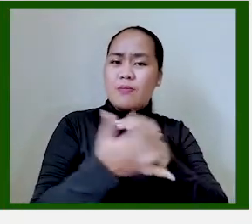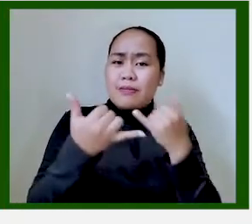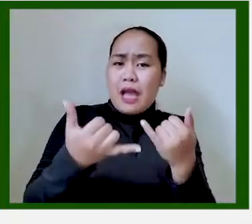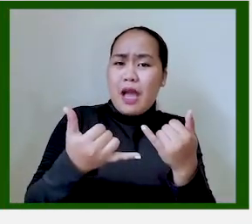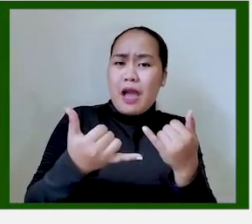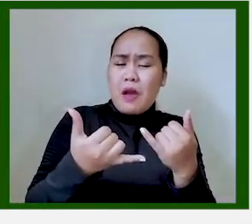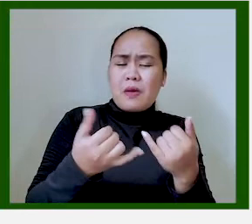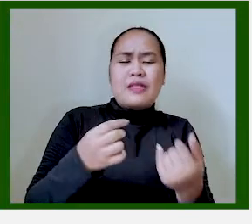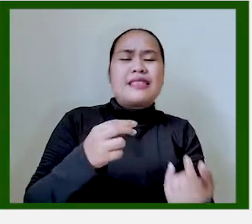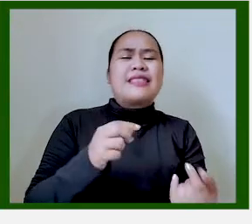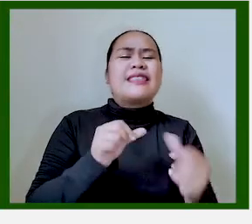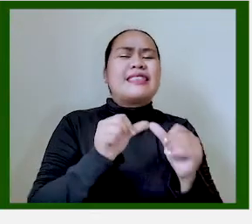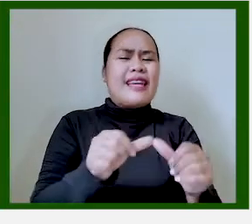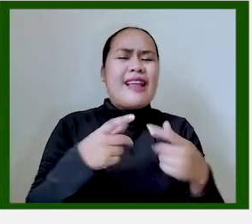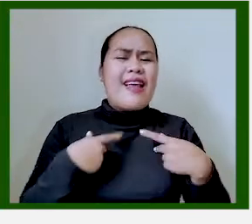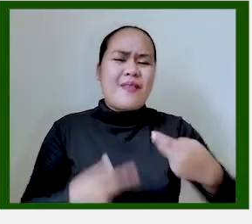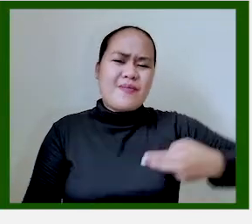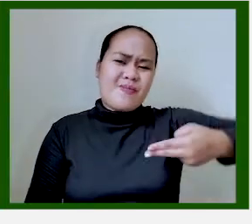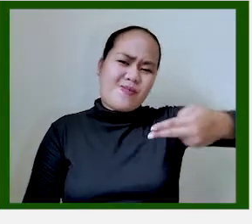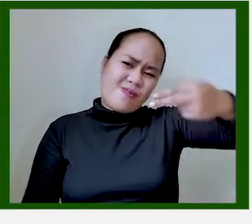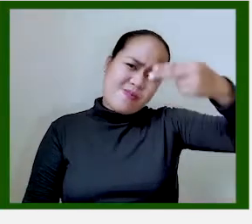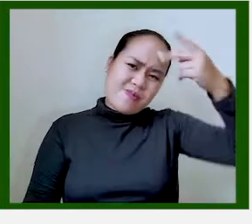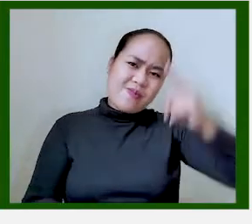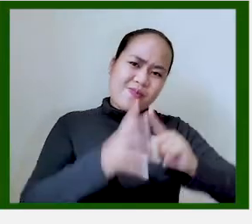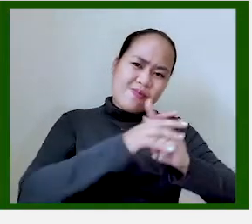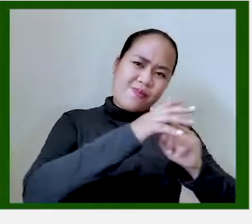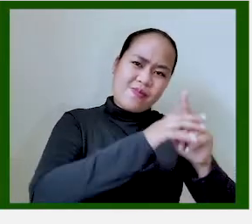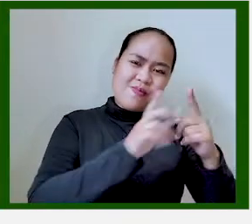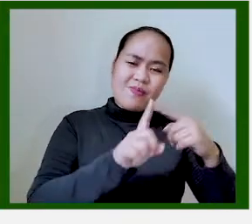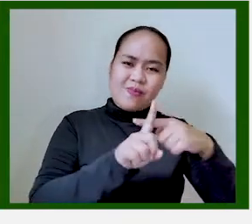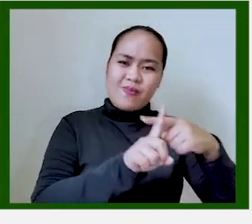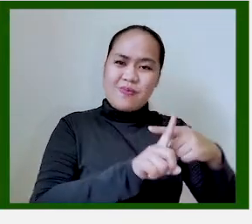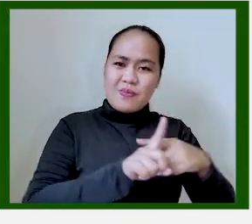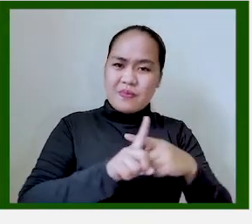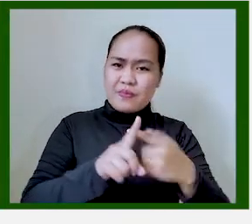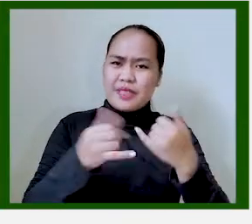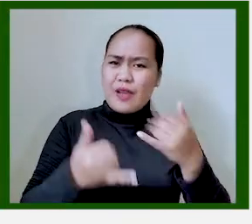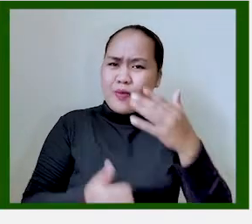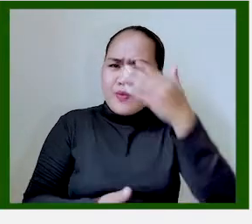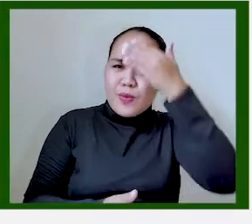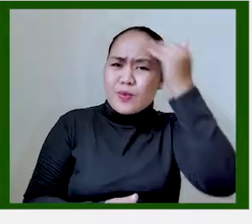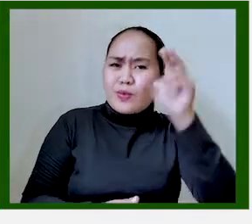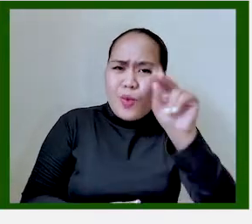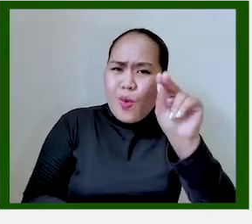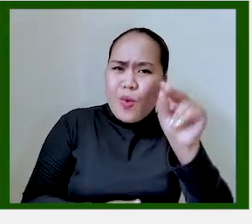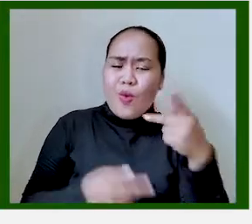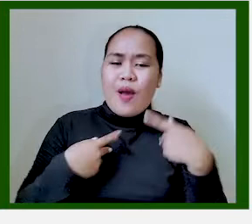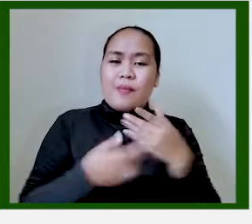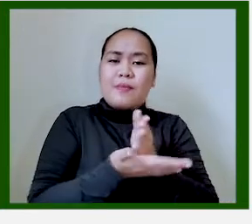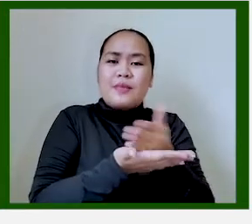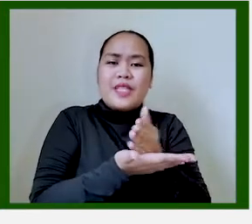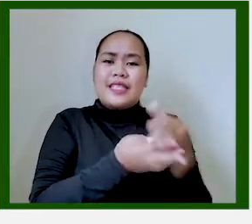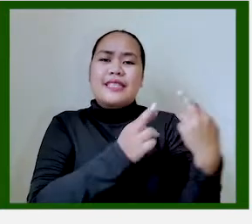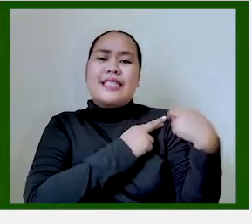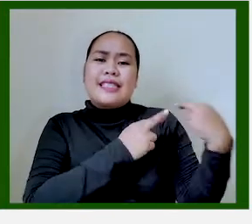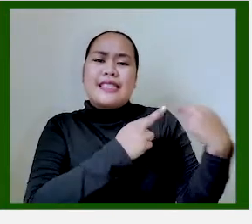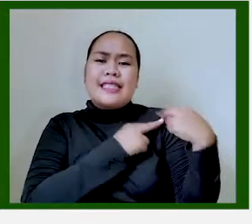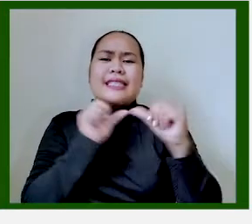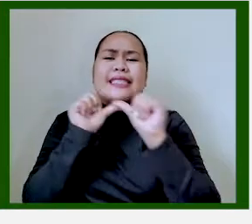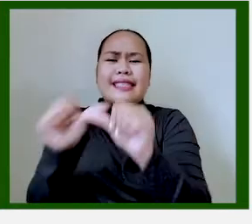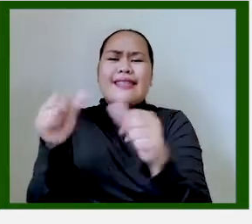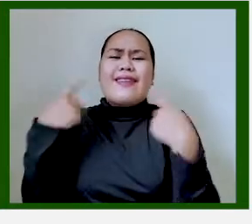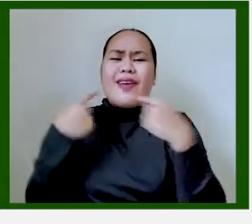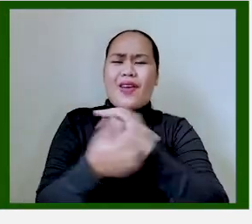kakalimutan na lahat po tayo, no, may shared responsibility pa rin, no, para i-contain ng virus, no. Wag na kayong makiusyoso doon